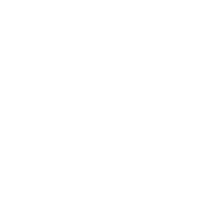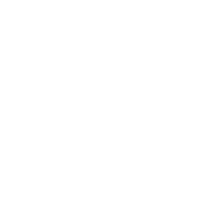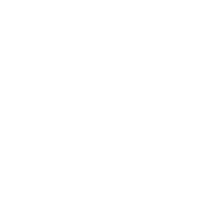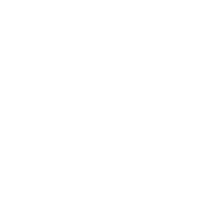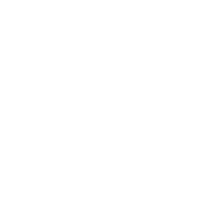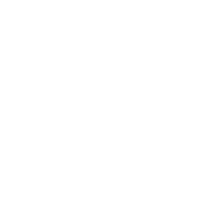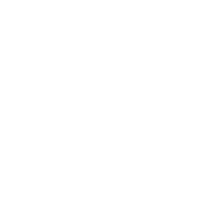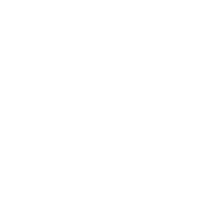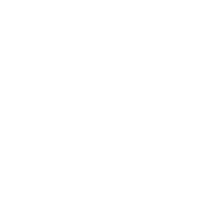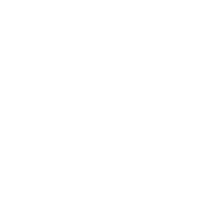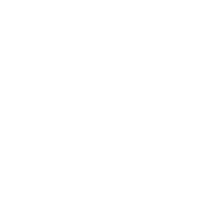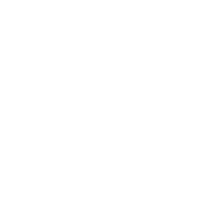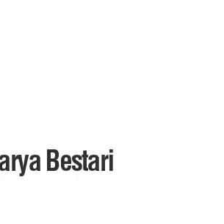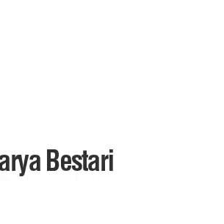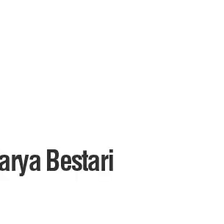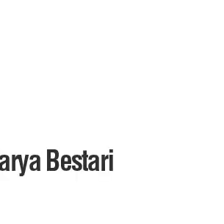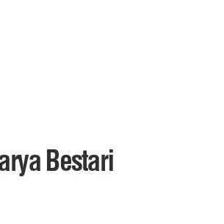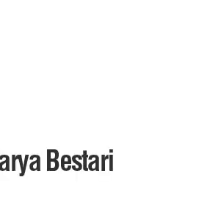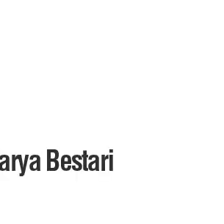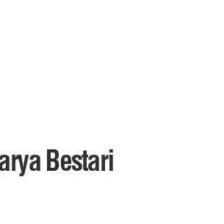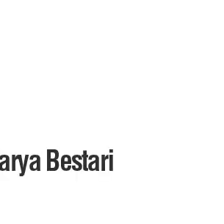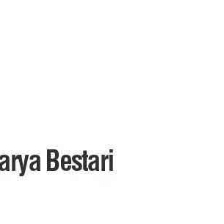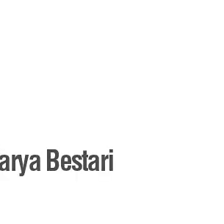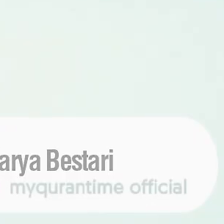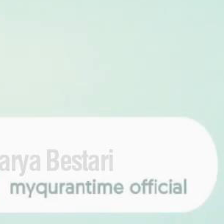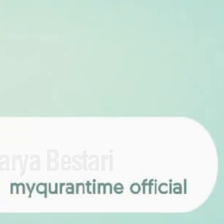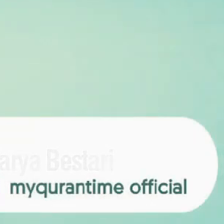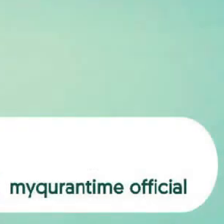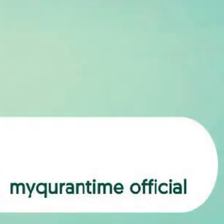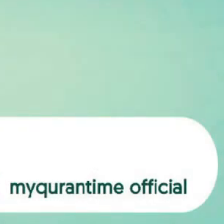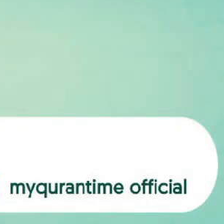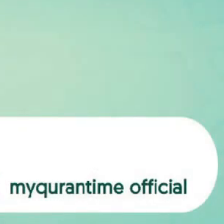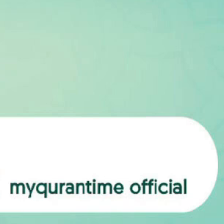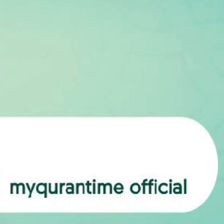أعوذ بالله من الشيطان الرجيم.